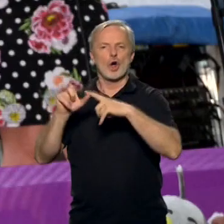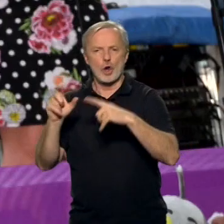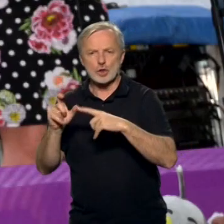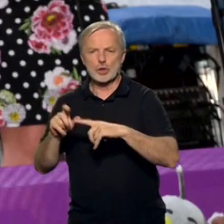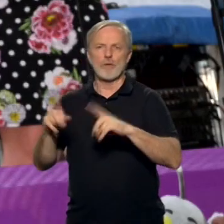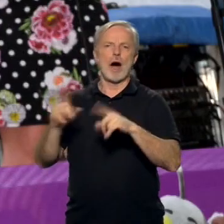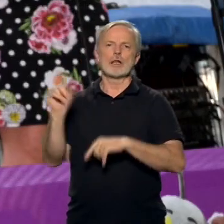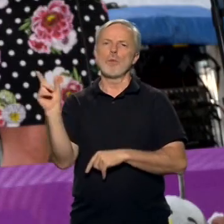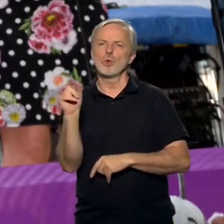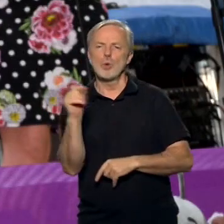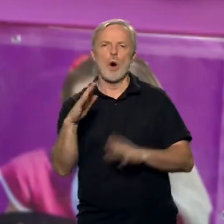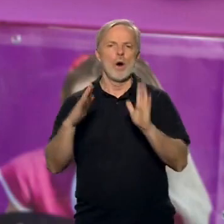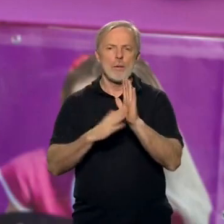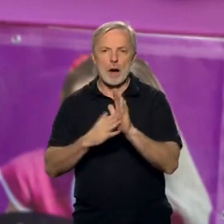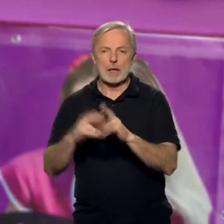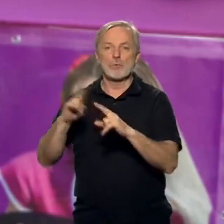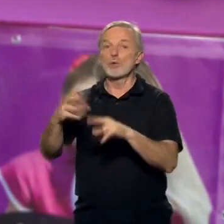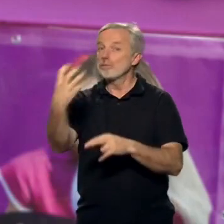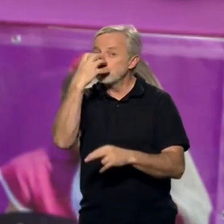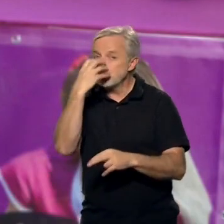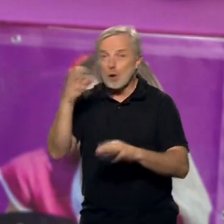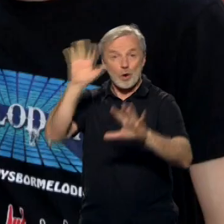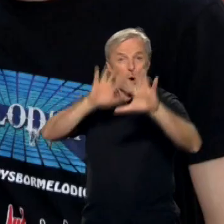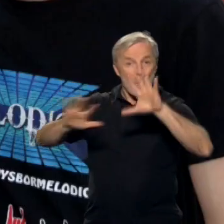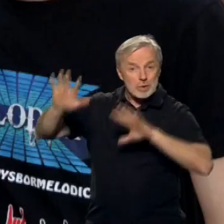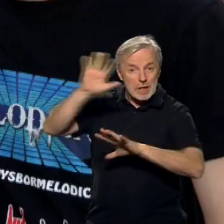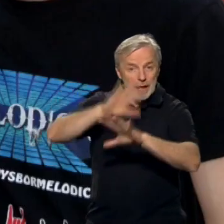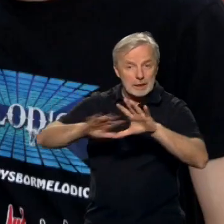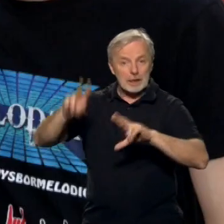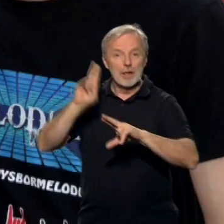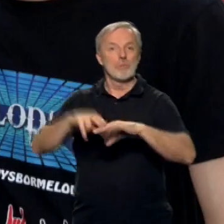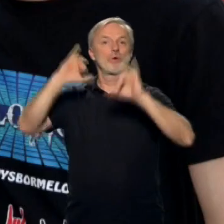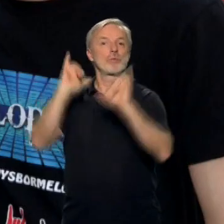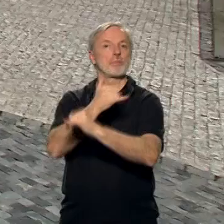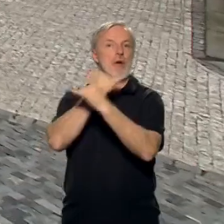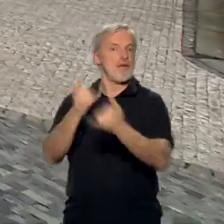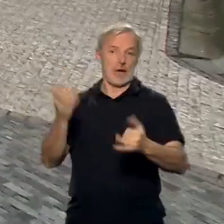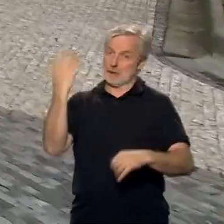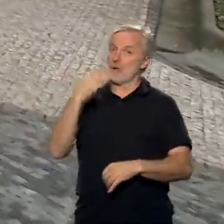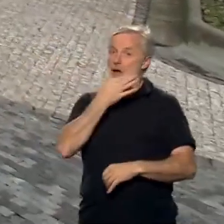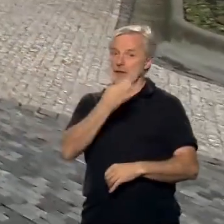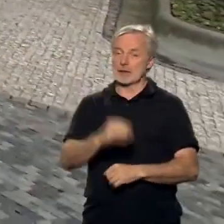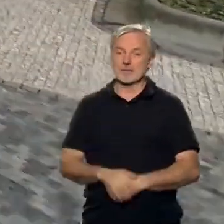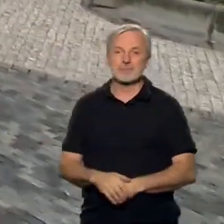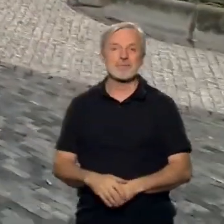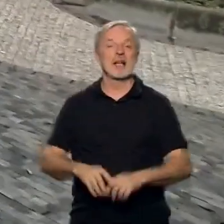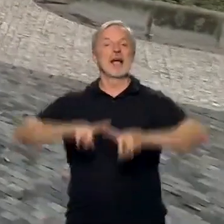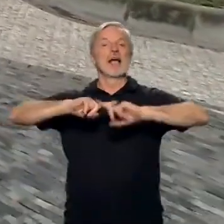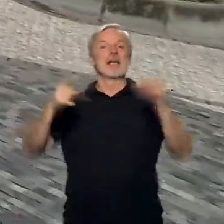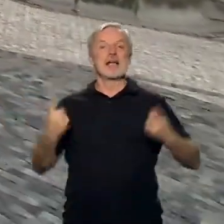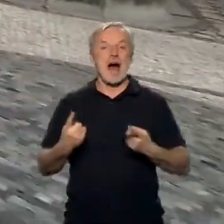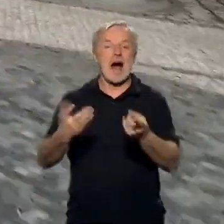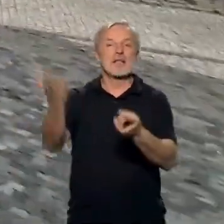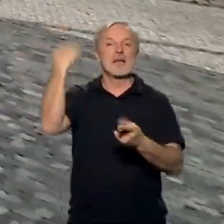Ladies, Duo Marlens, Kouzelník Hopsík, rokový sbor Melodika. Pak byla vlastně ještě další nádherná akce, to byl